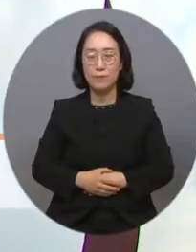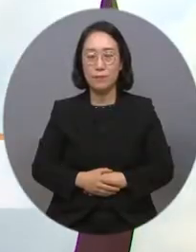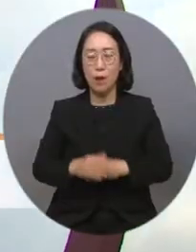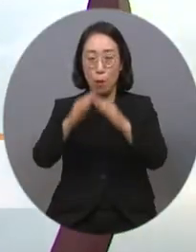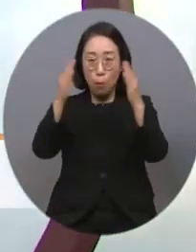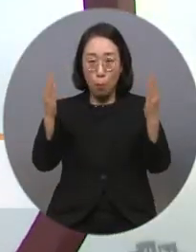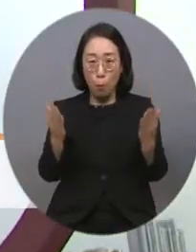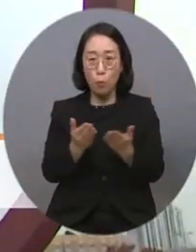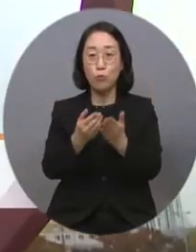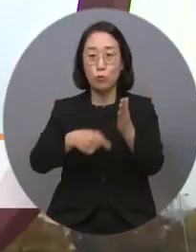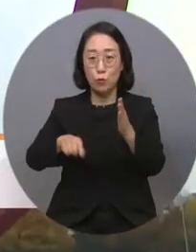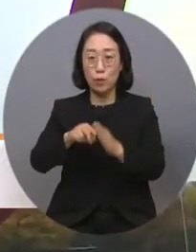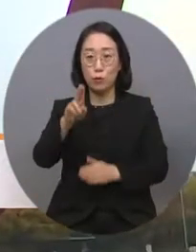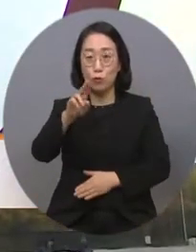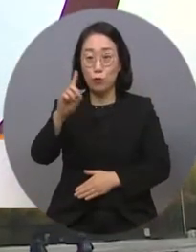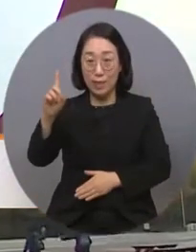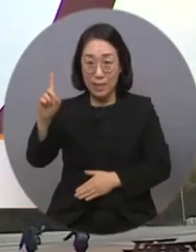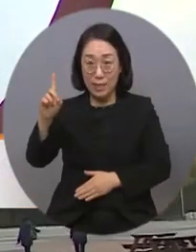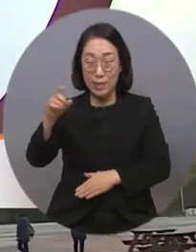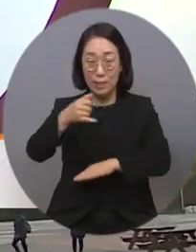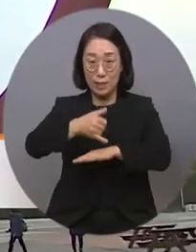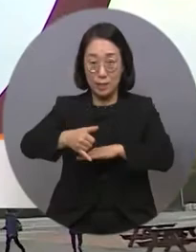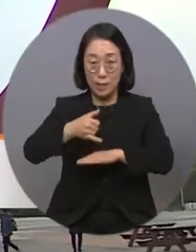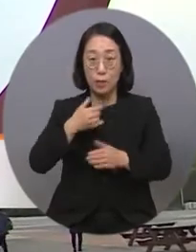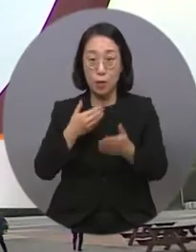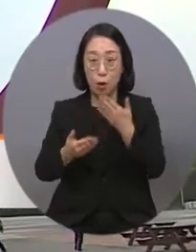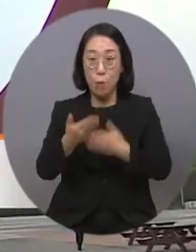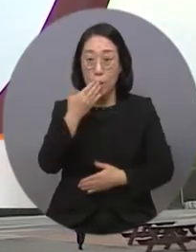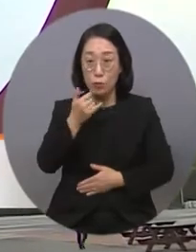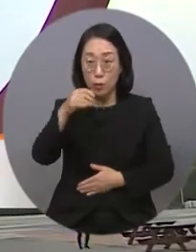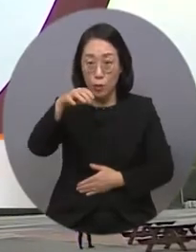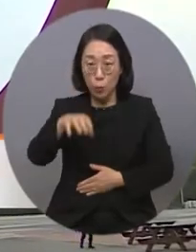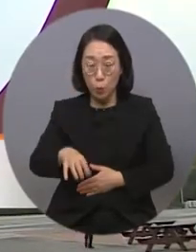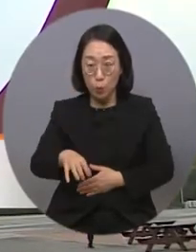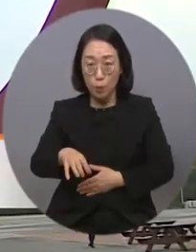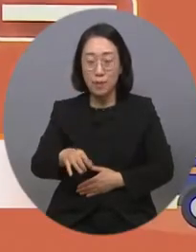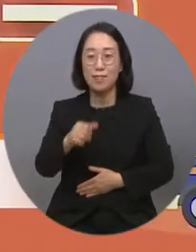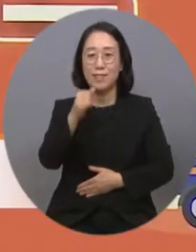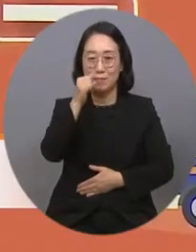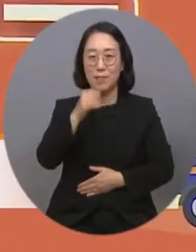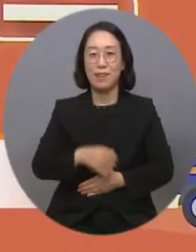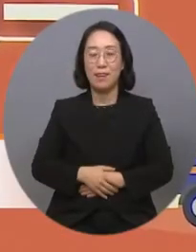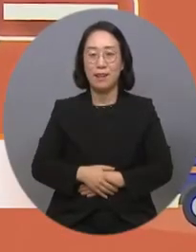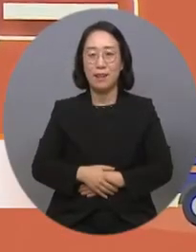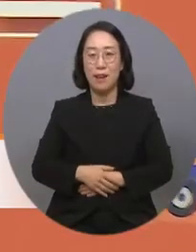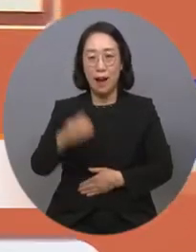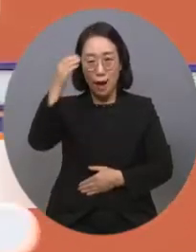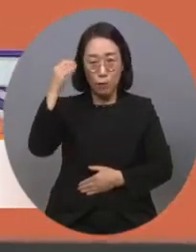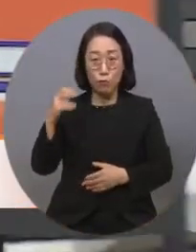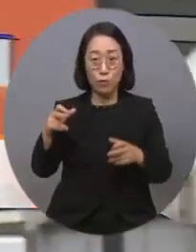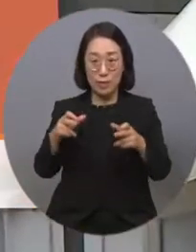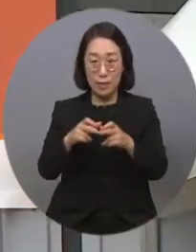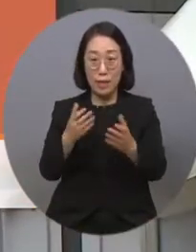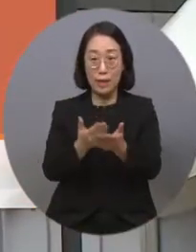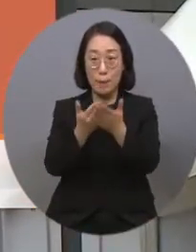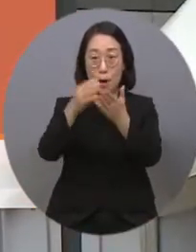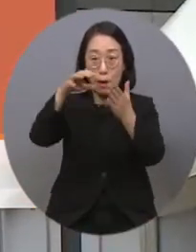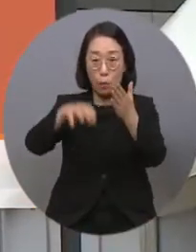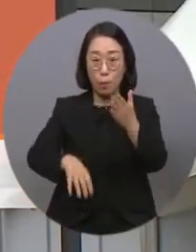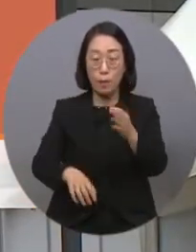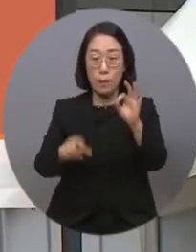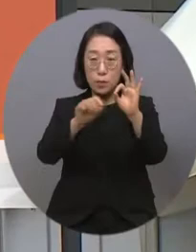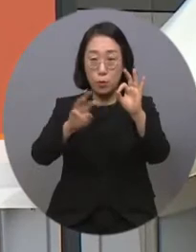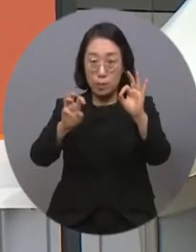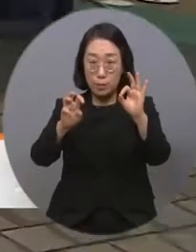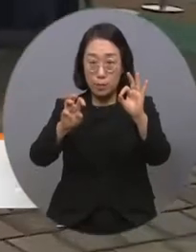모두를 위한 유니버설 디자인을 경험 해 볼 수 있는 자리가 열렸습니다 한국장애인개발원 은 추천 달 30일부터